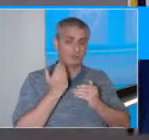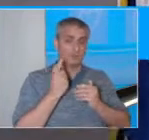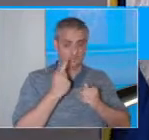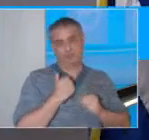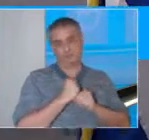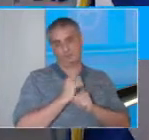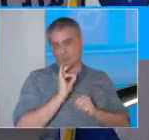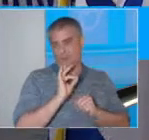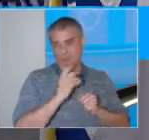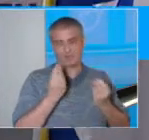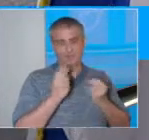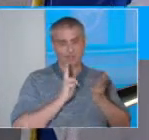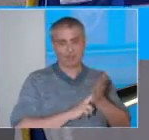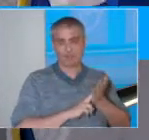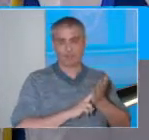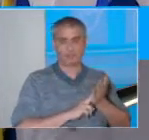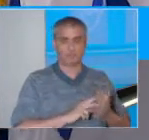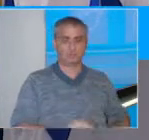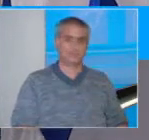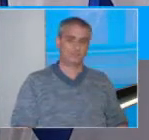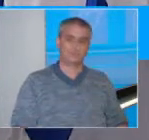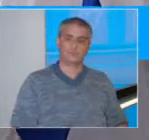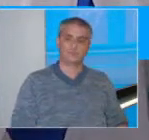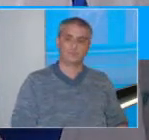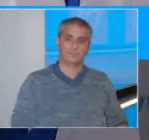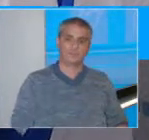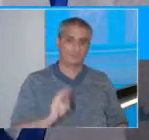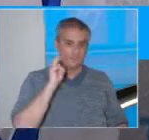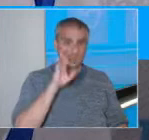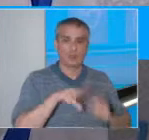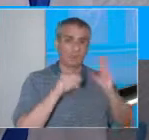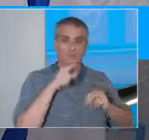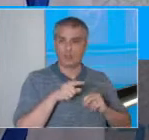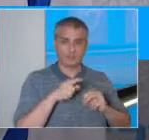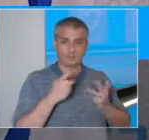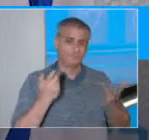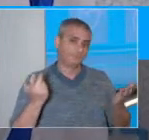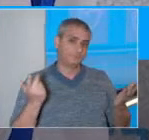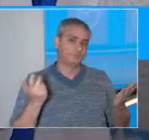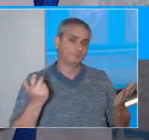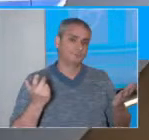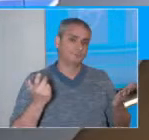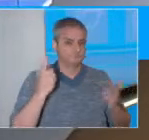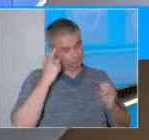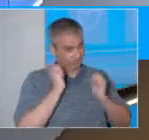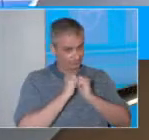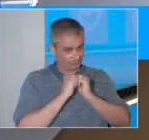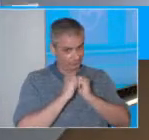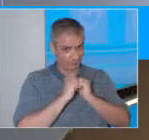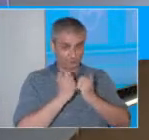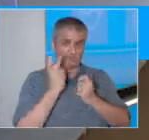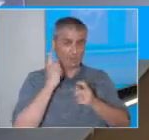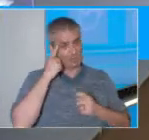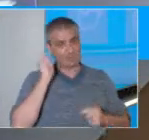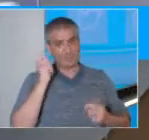ועובדים בשביל לעשות את הדבר הנכון. אני חושב שההסתכלות על הבוחרים כאלה טיפשים, זה הסתכלות לא נכונה.